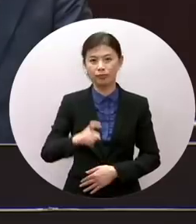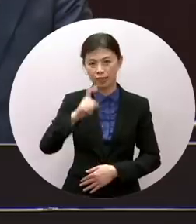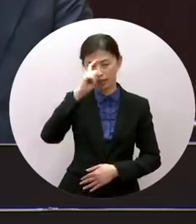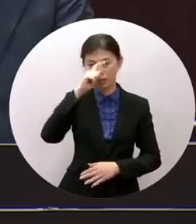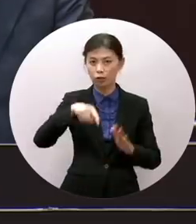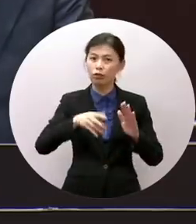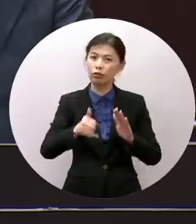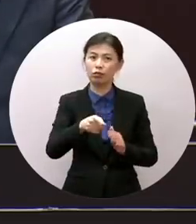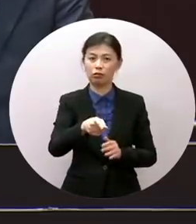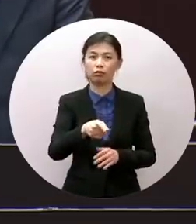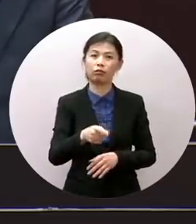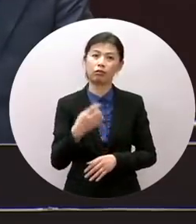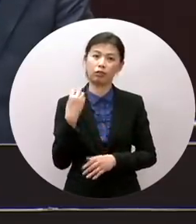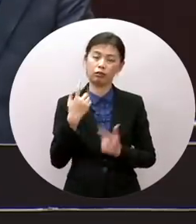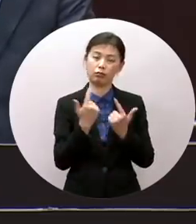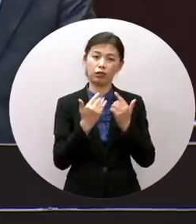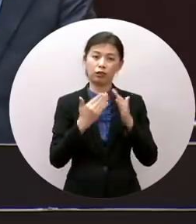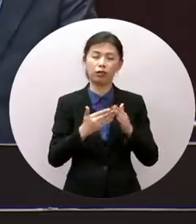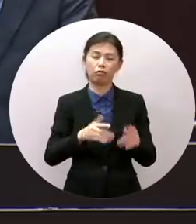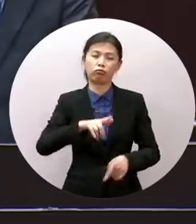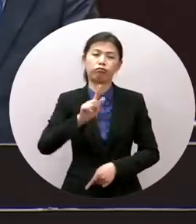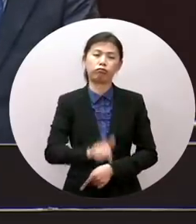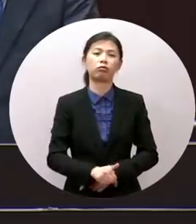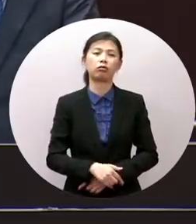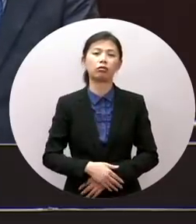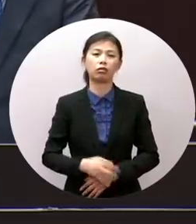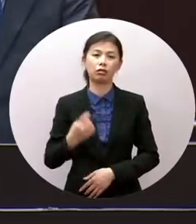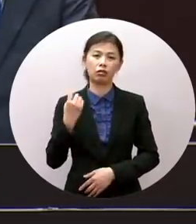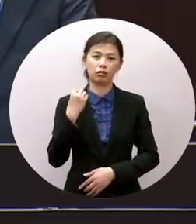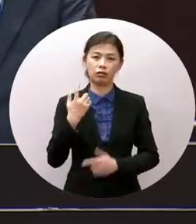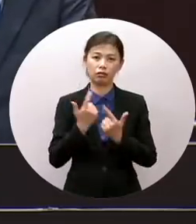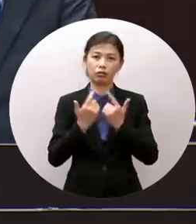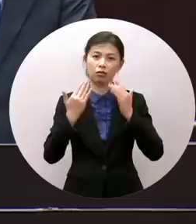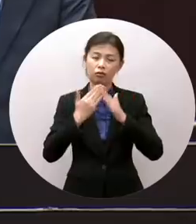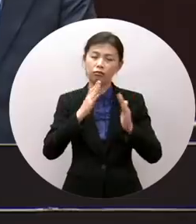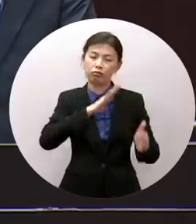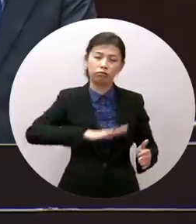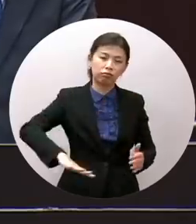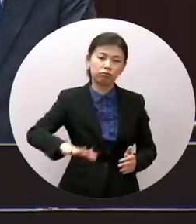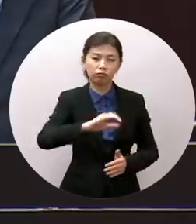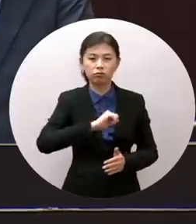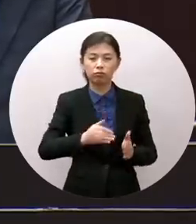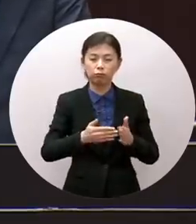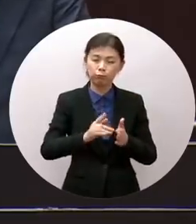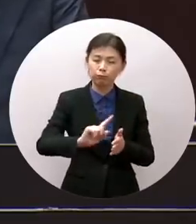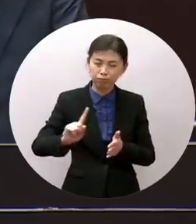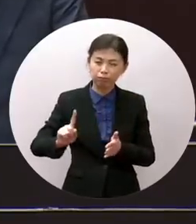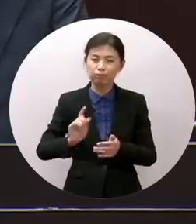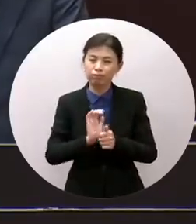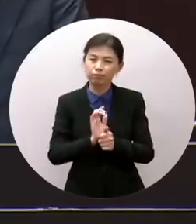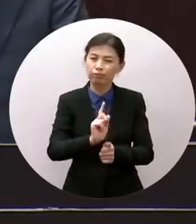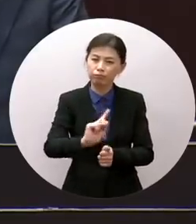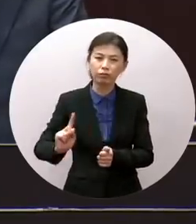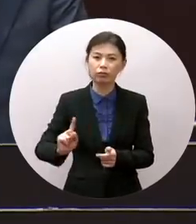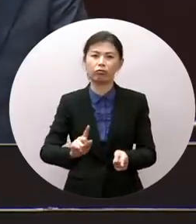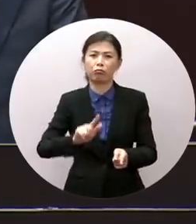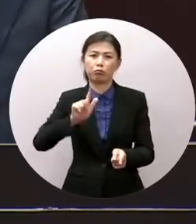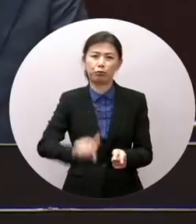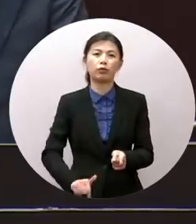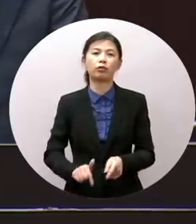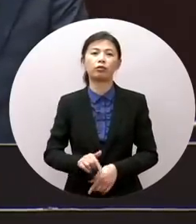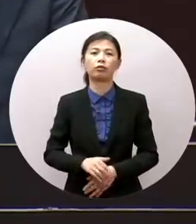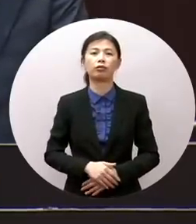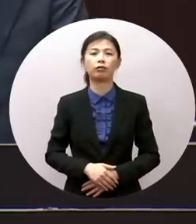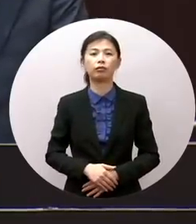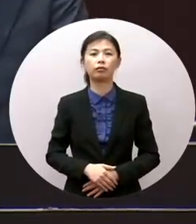长，因为你毕竟伫新北市，你非常了解新北市整个地方要推动要做的，你拢会讲真